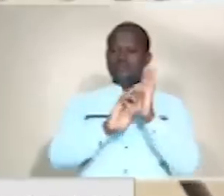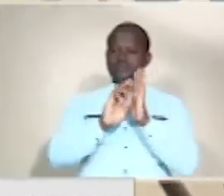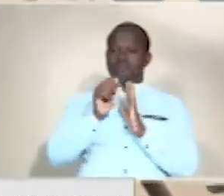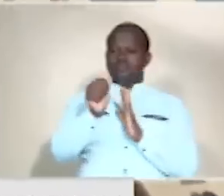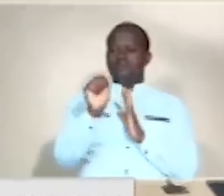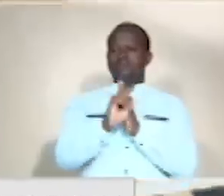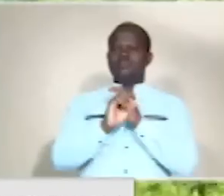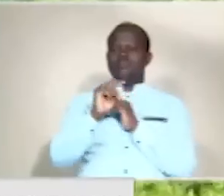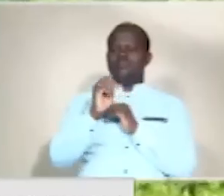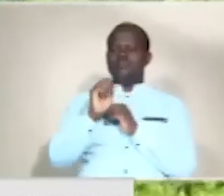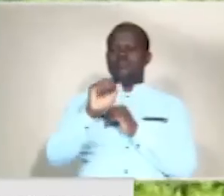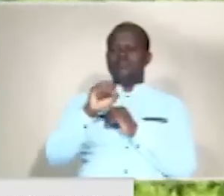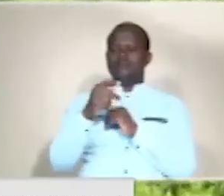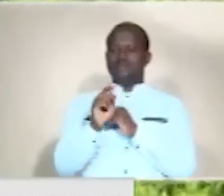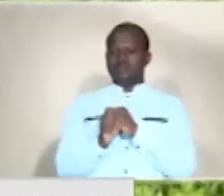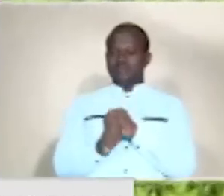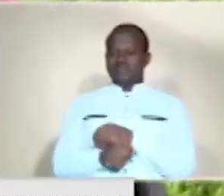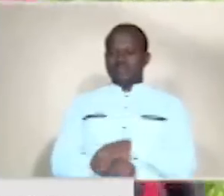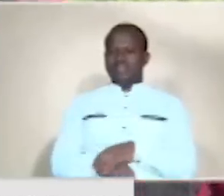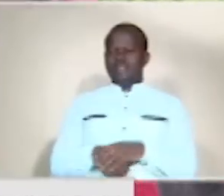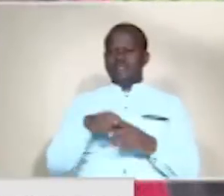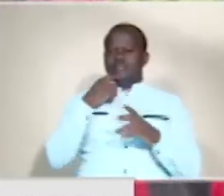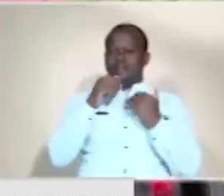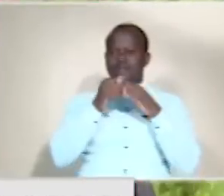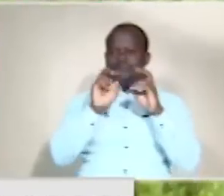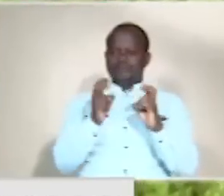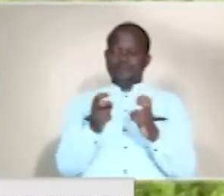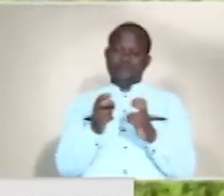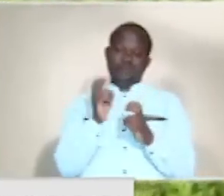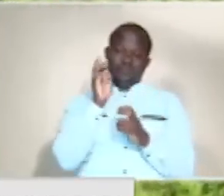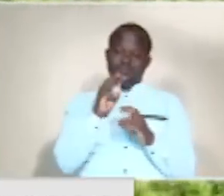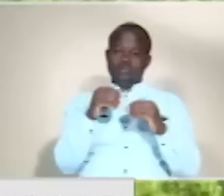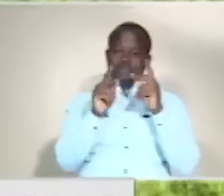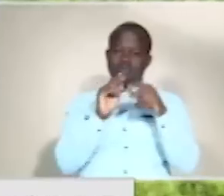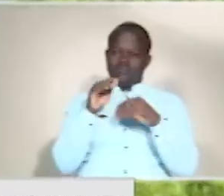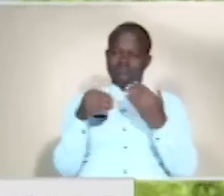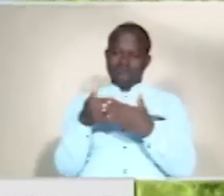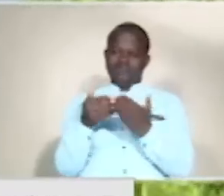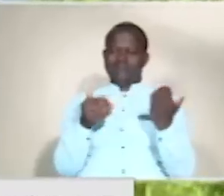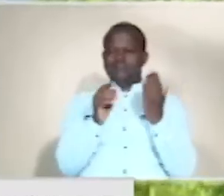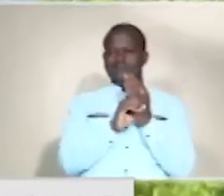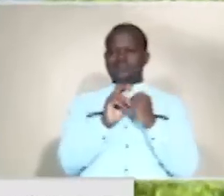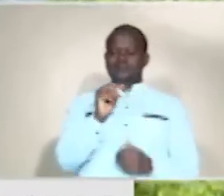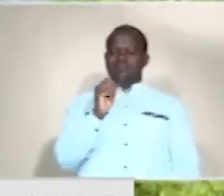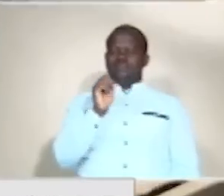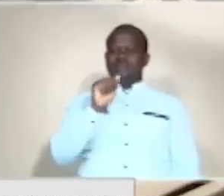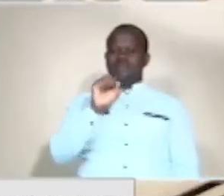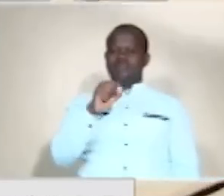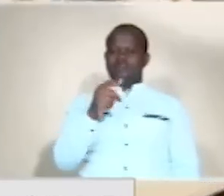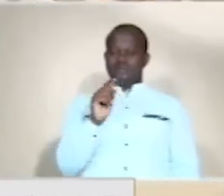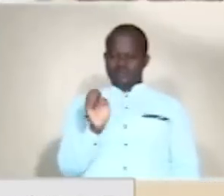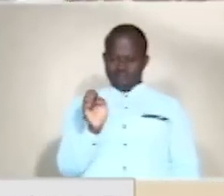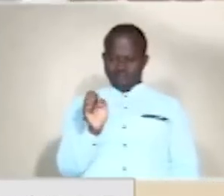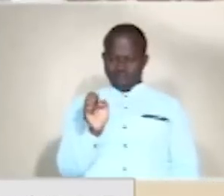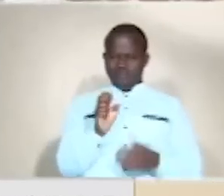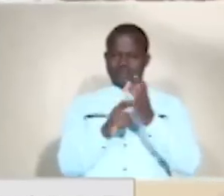mu karere ka Nyamasheke. Aya mashyiga ni ukuvuga ngo agenewe abaturage bose bo muri Nyamasheke, ni ukuvuga